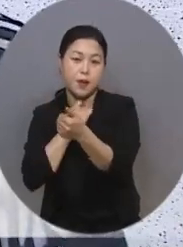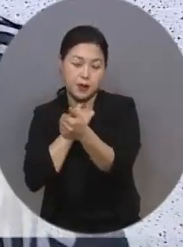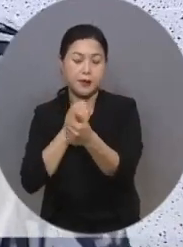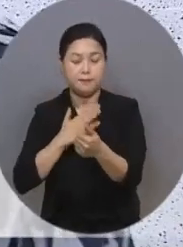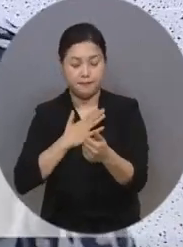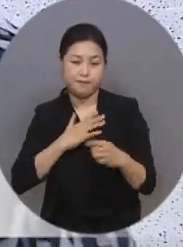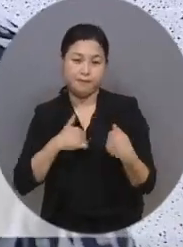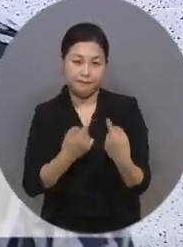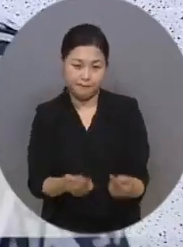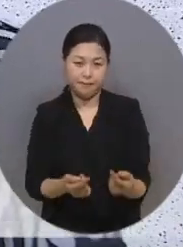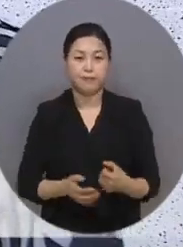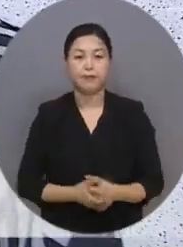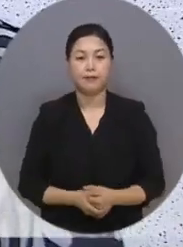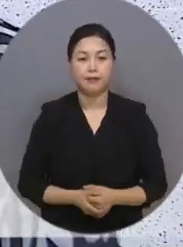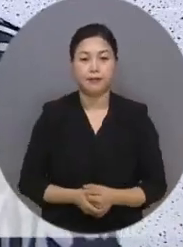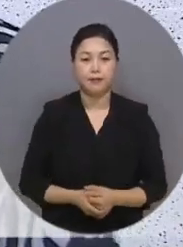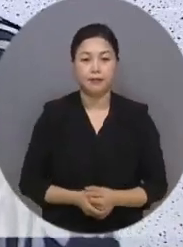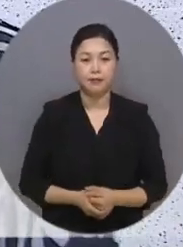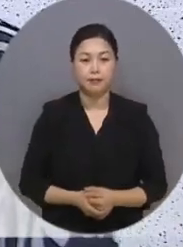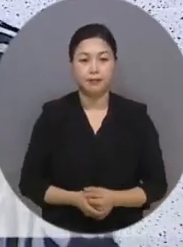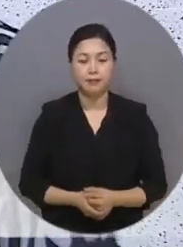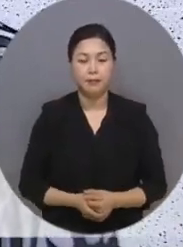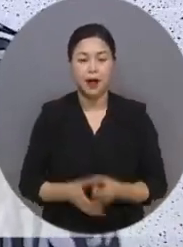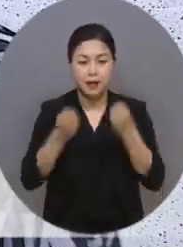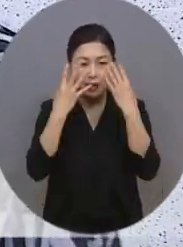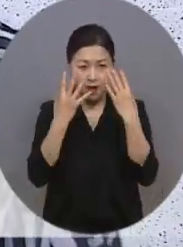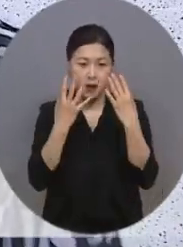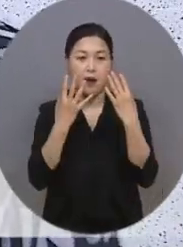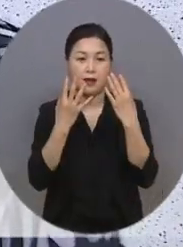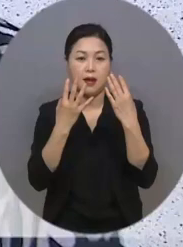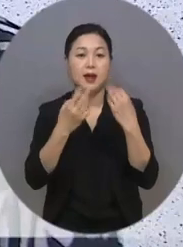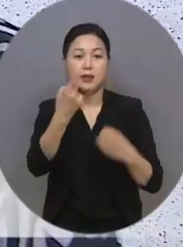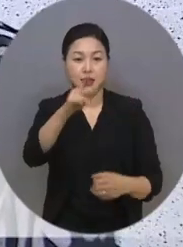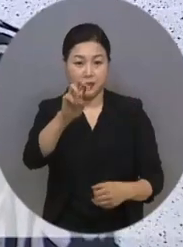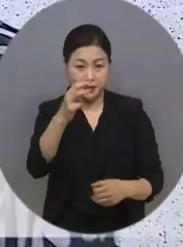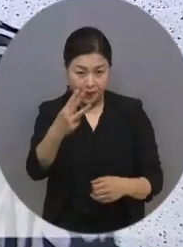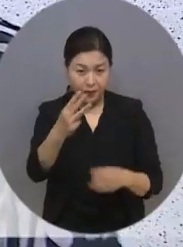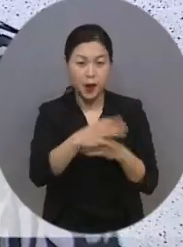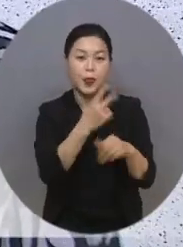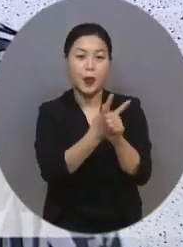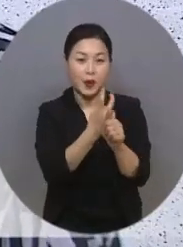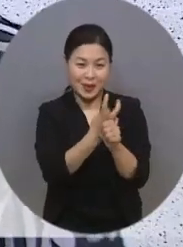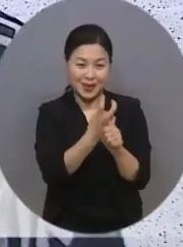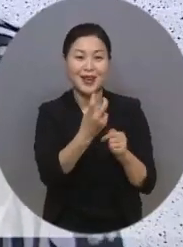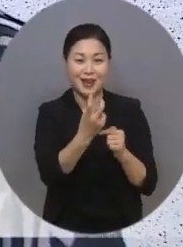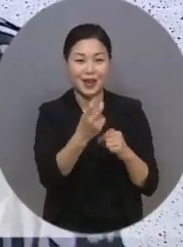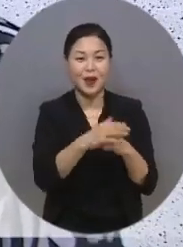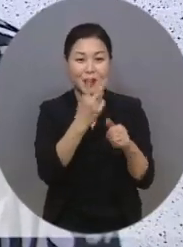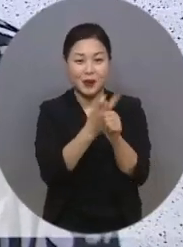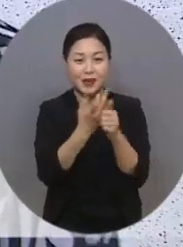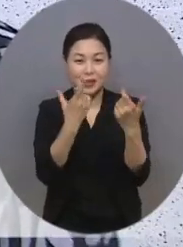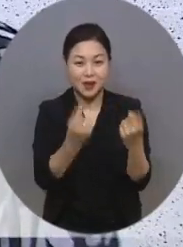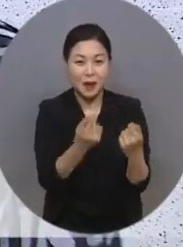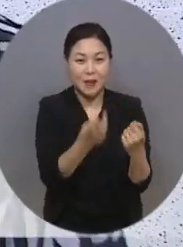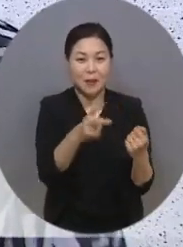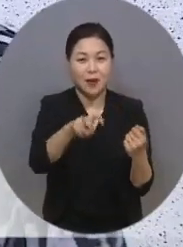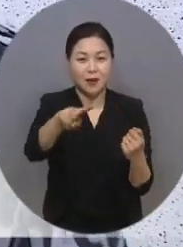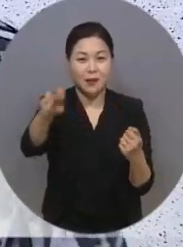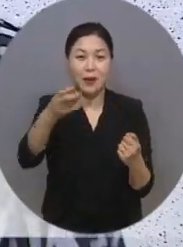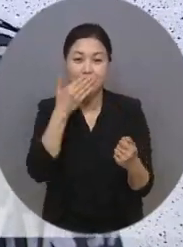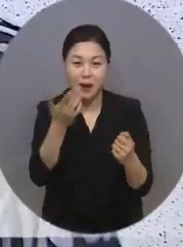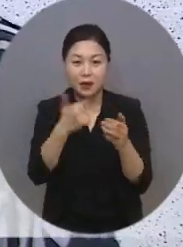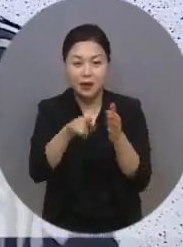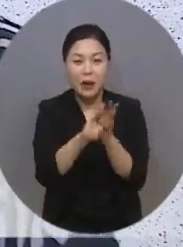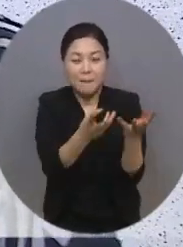위해서 저도 이 자리에 함께하게 된 거죠. 새해는 2023년 토끼띠 해입니다. 토끼처럼 깡총깡총 뛸 수 있도록